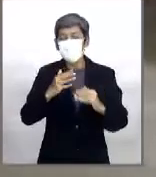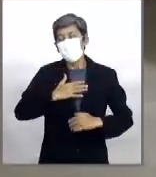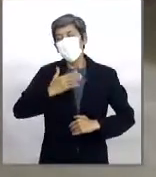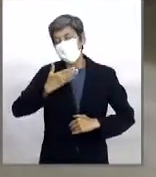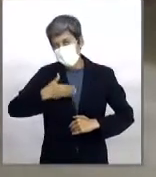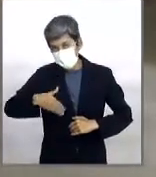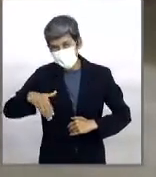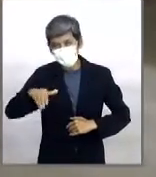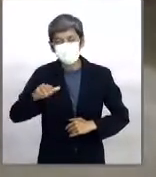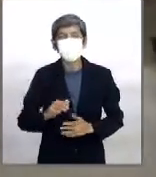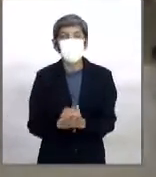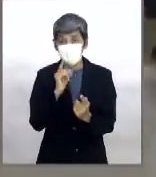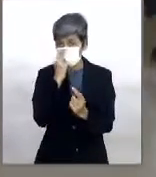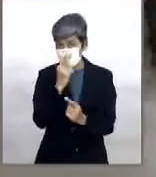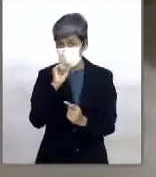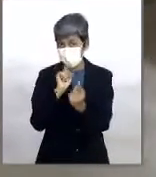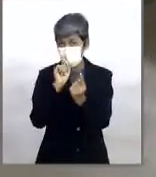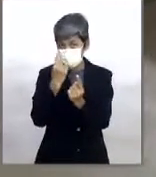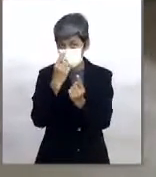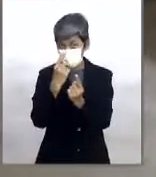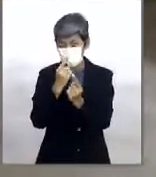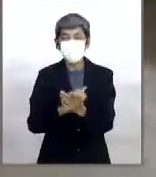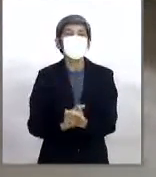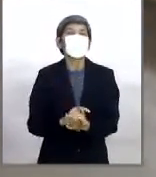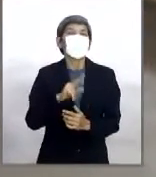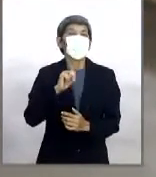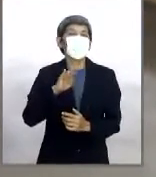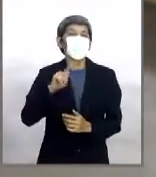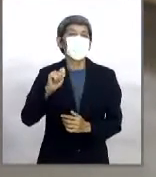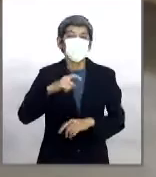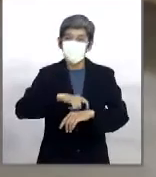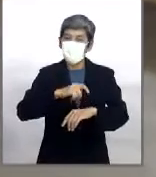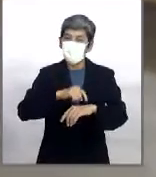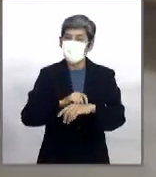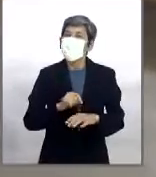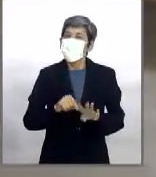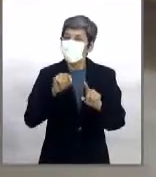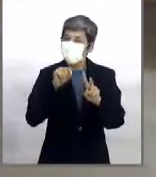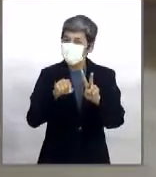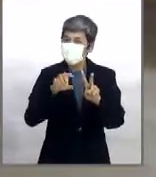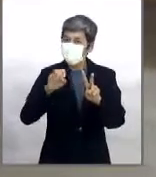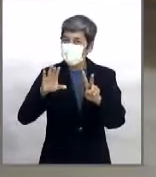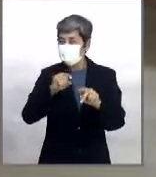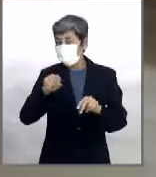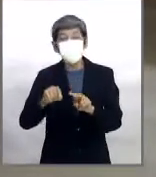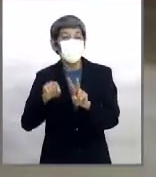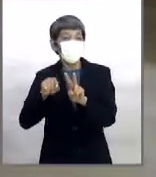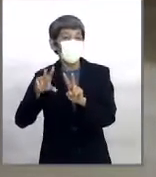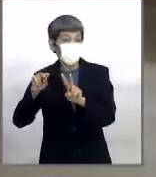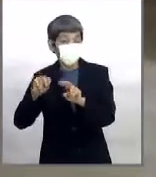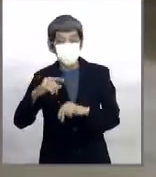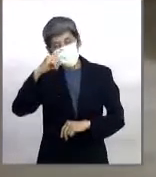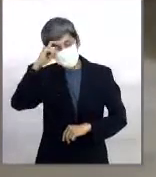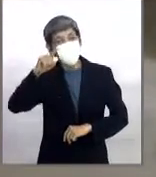าทุกคนไปก่อนค่ะติดตามรายการได้ทางช่อง NBT เวลา 14:05 น.ถึง